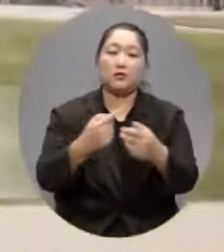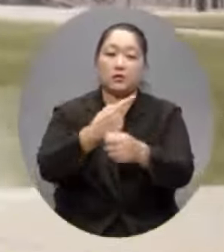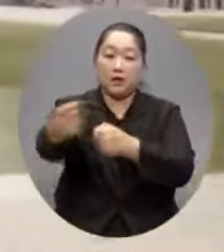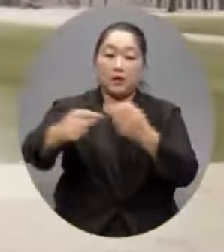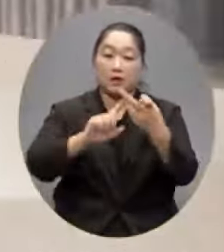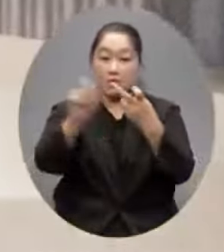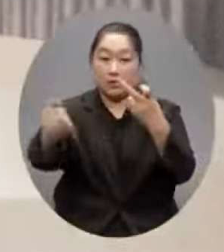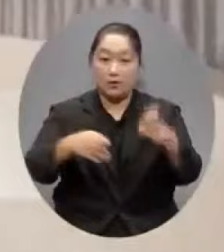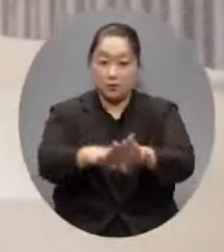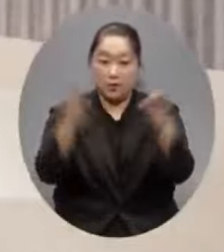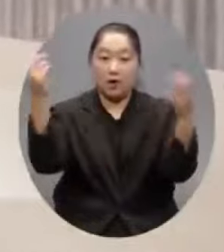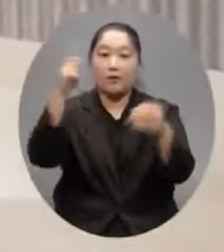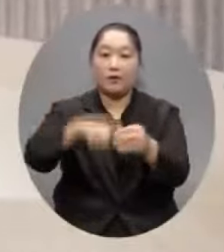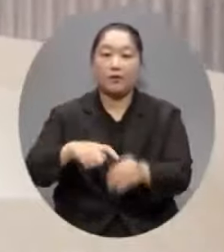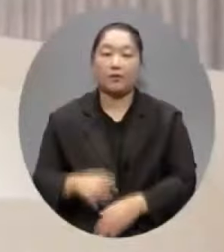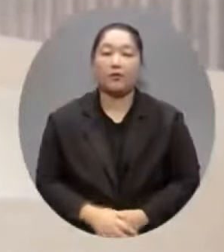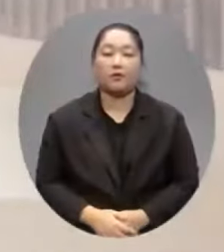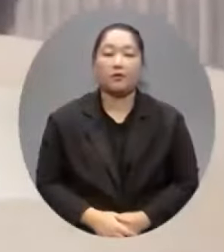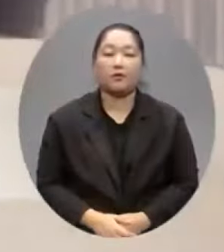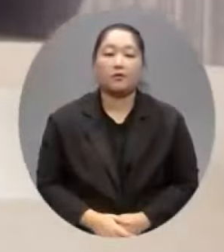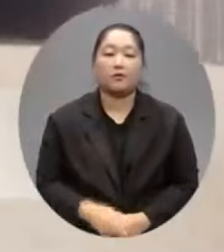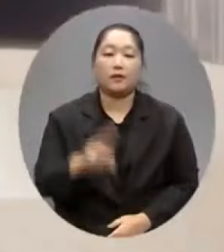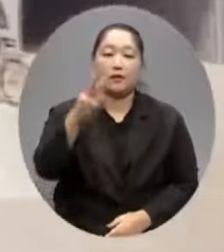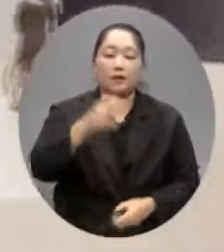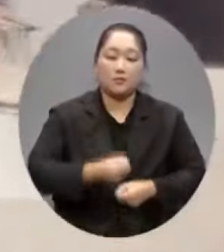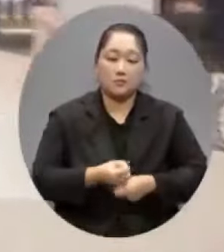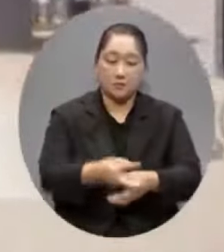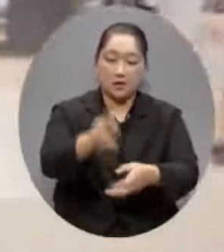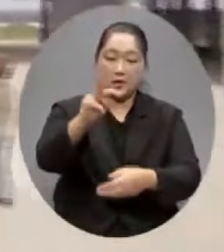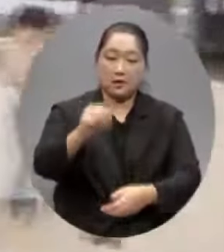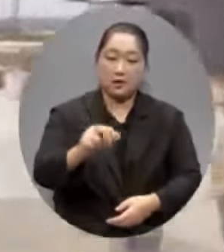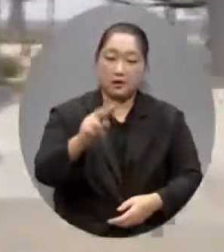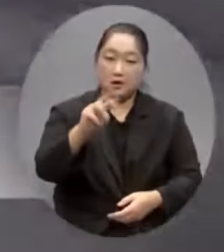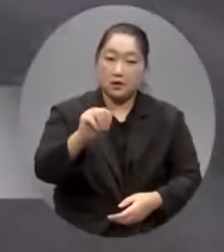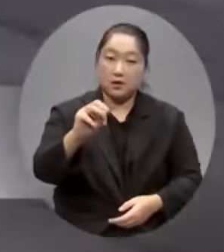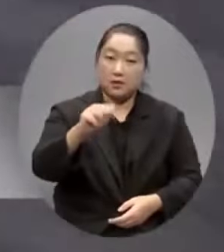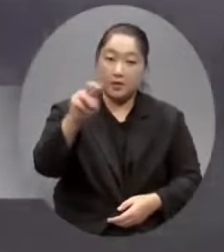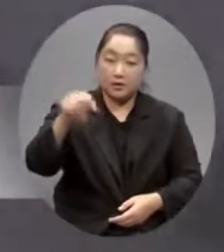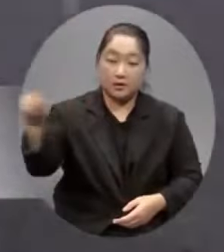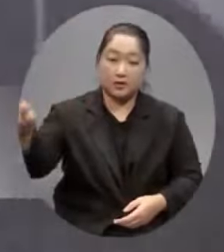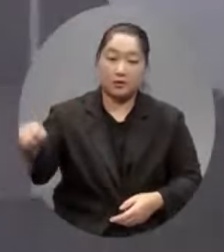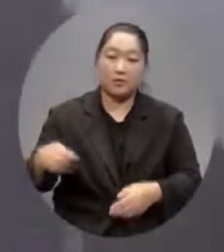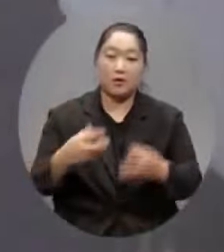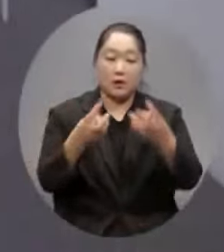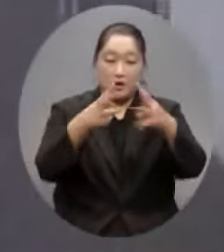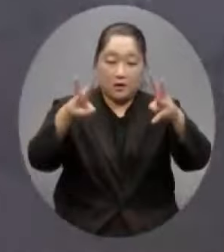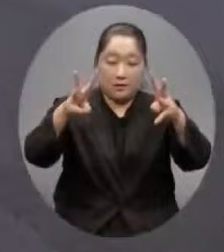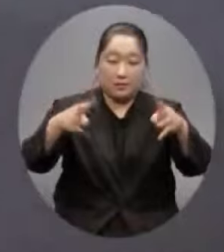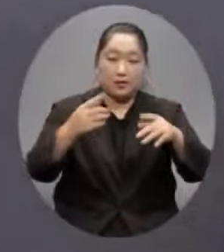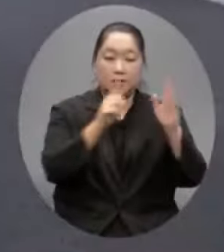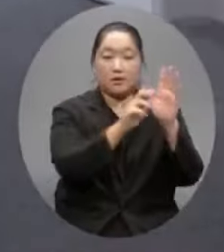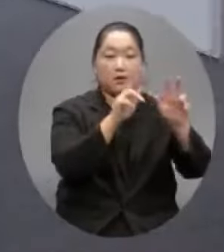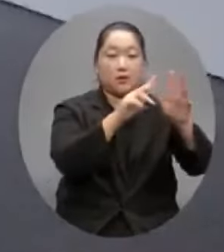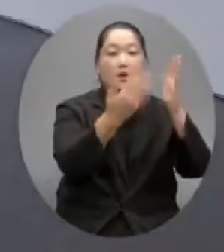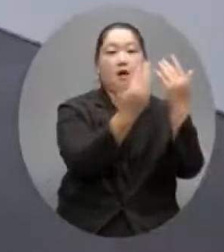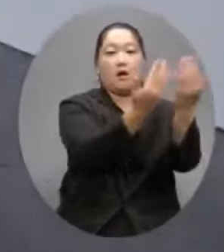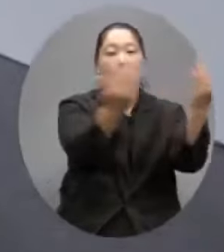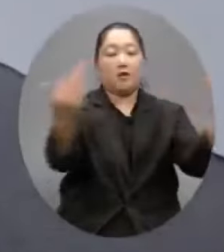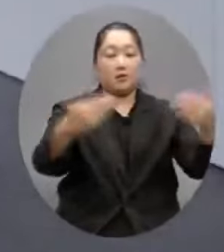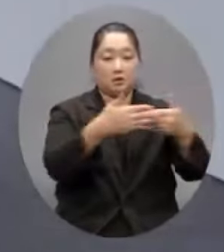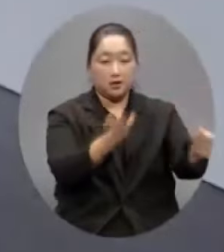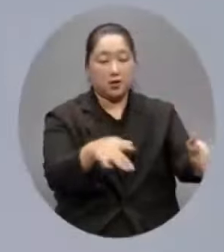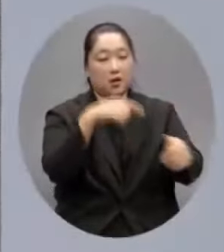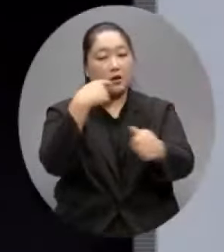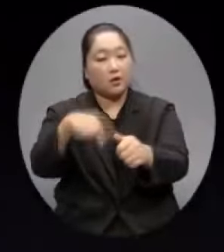개관을 목표하고 있습니다. 2만 제곱미터 규모로 지상 3층 건물에 전시실과 수장고, 보존과학실, 교육실,